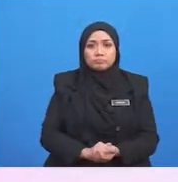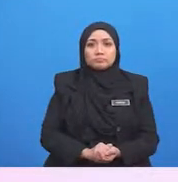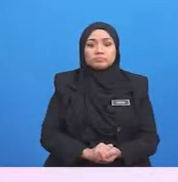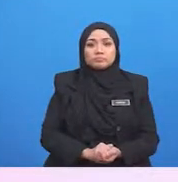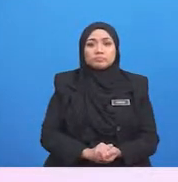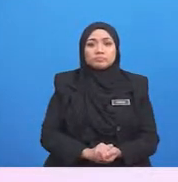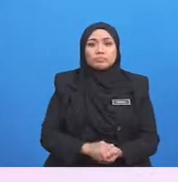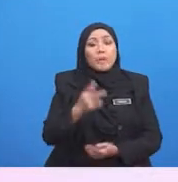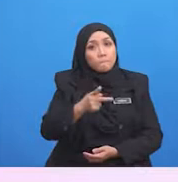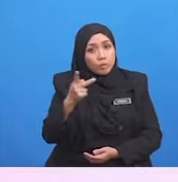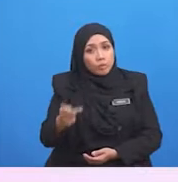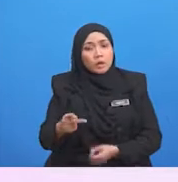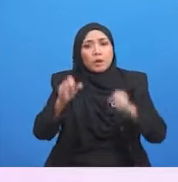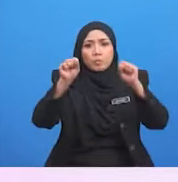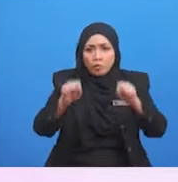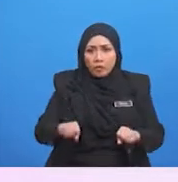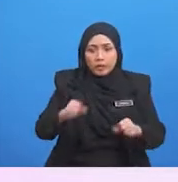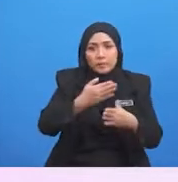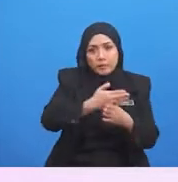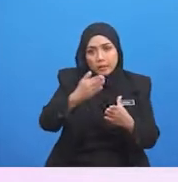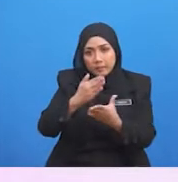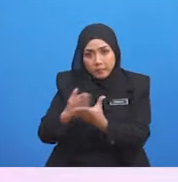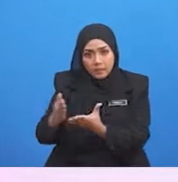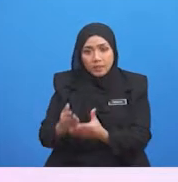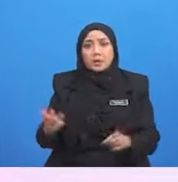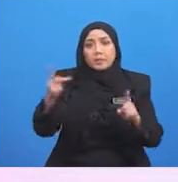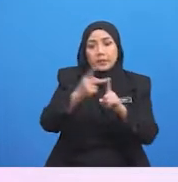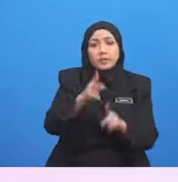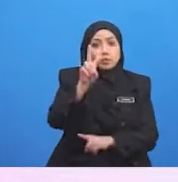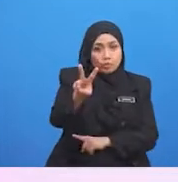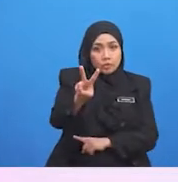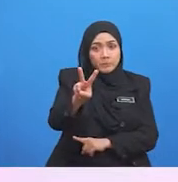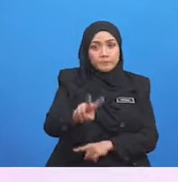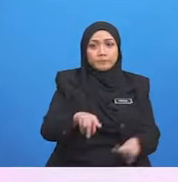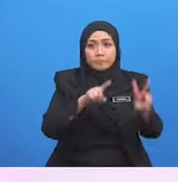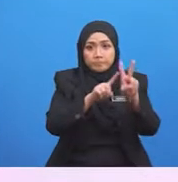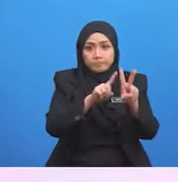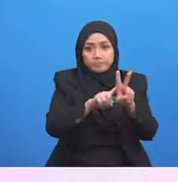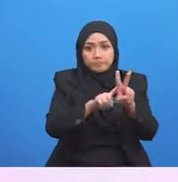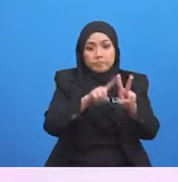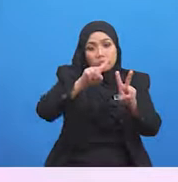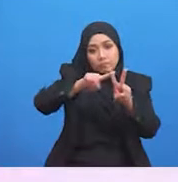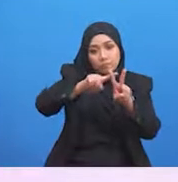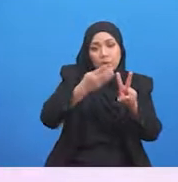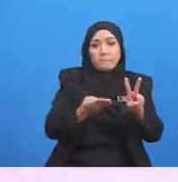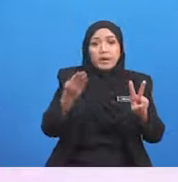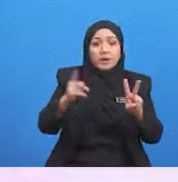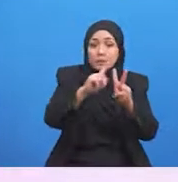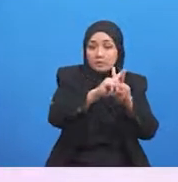sekalian, produk boleh dibahagikan kepada dua, iaitu barang dan